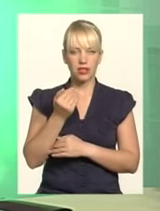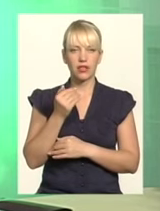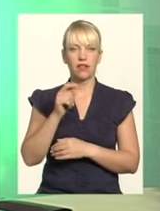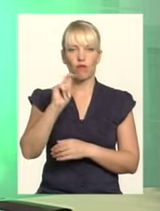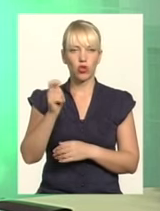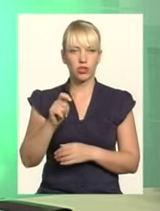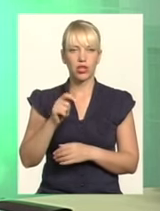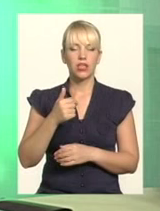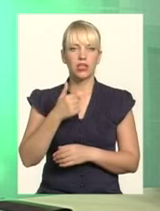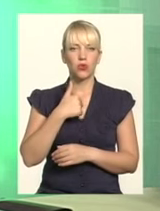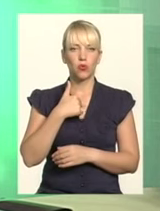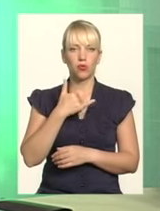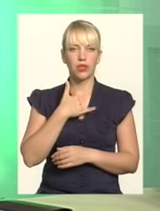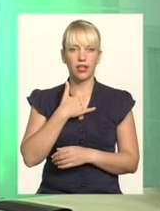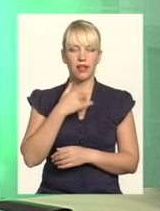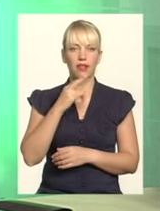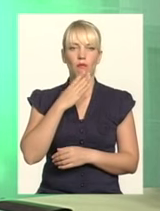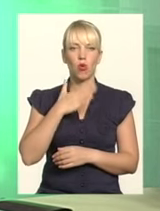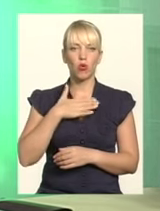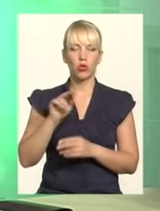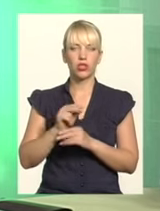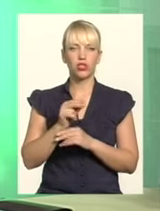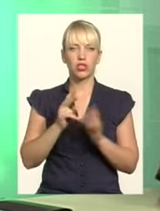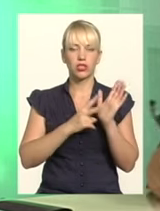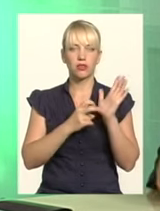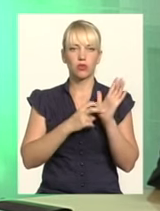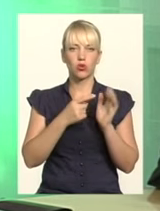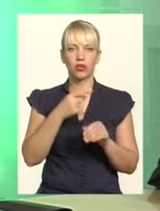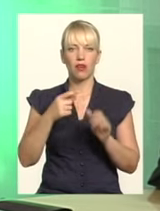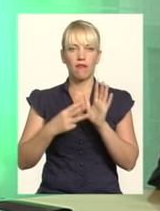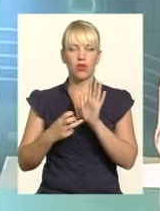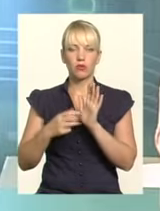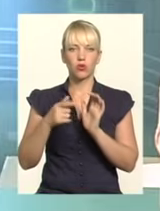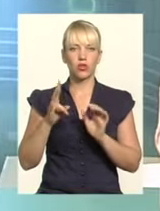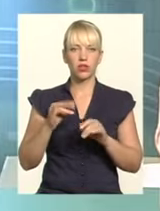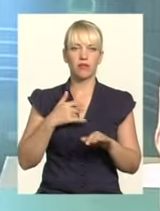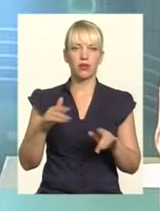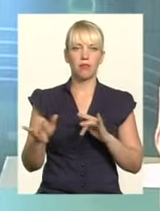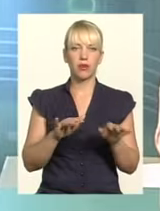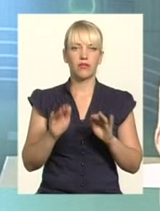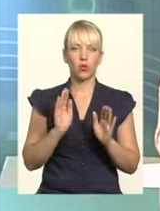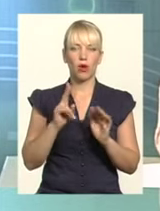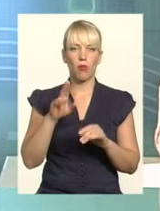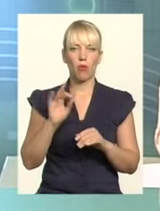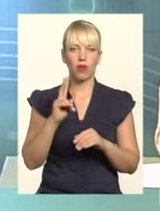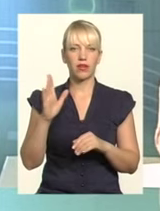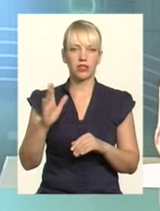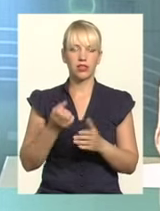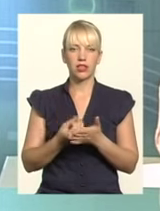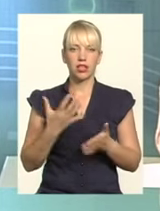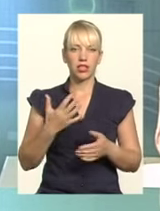месяц на мое лечение 700-800 гривен. Передвигаюсь только по квартире. Очень